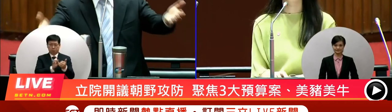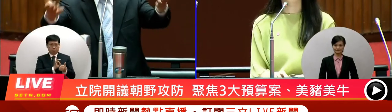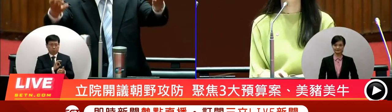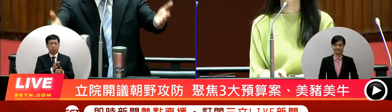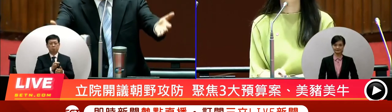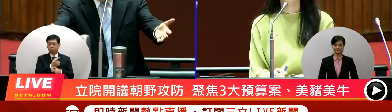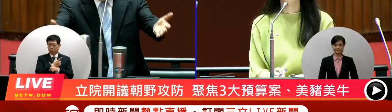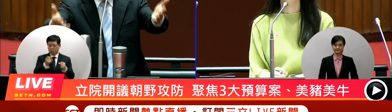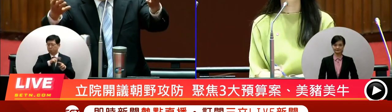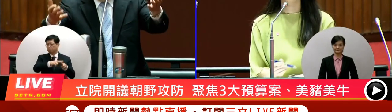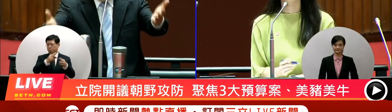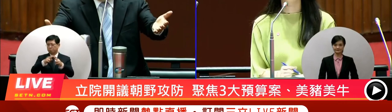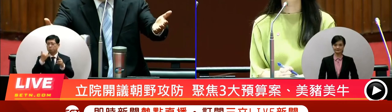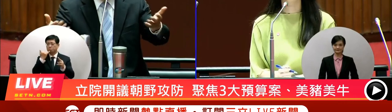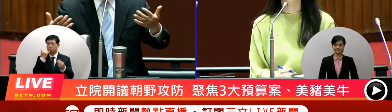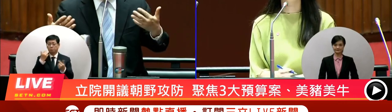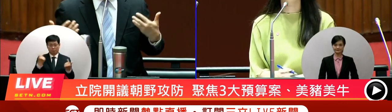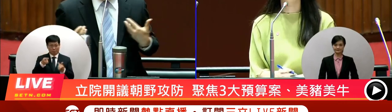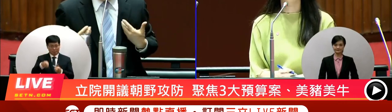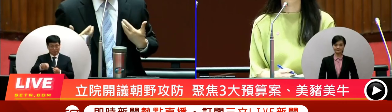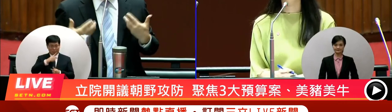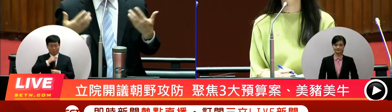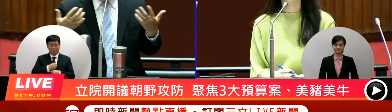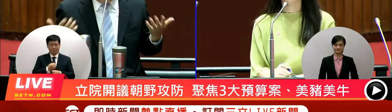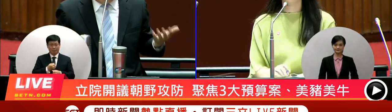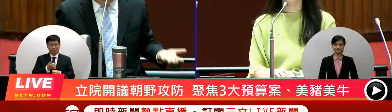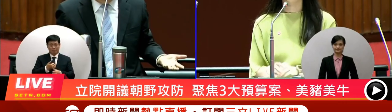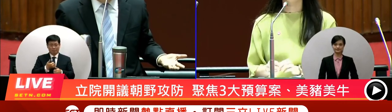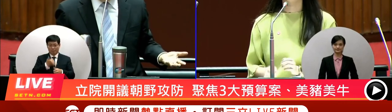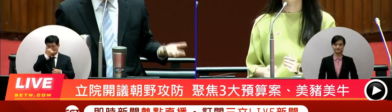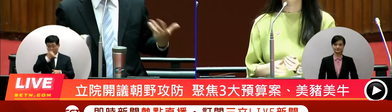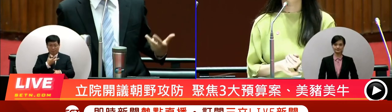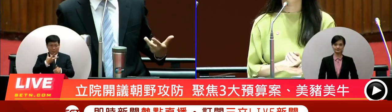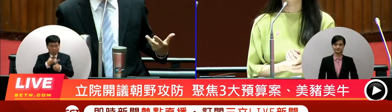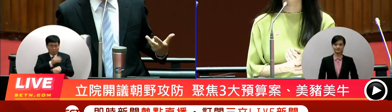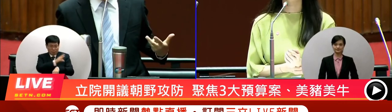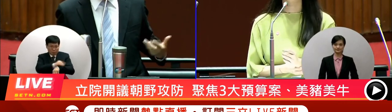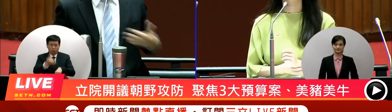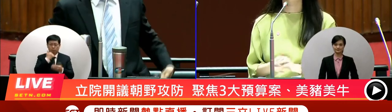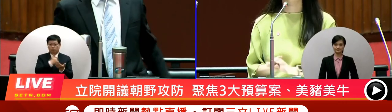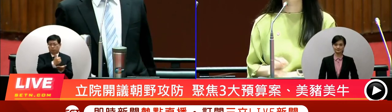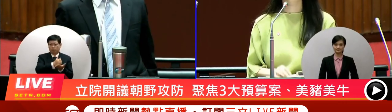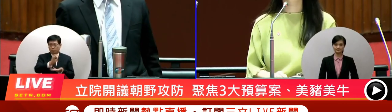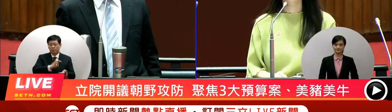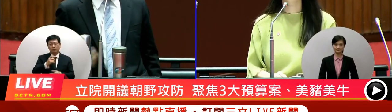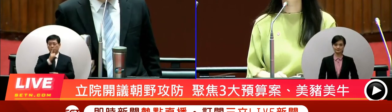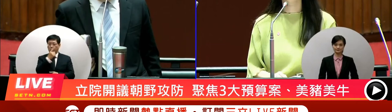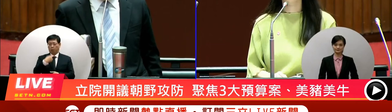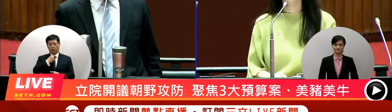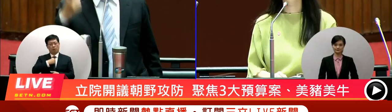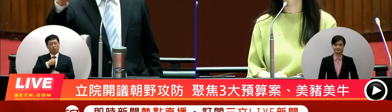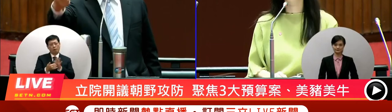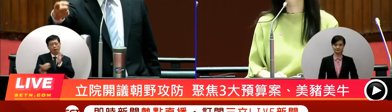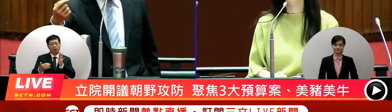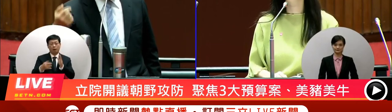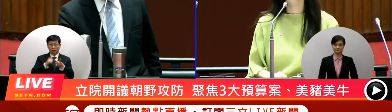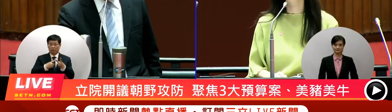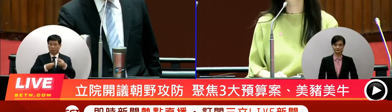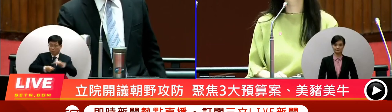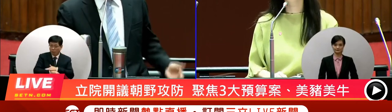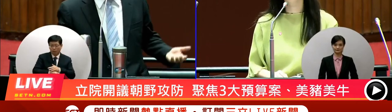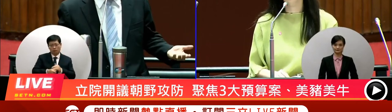都开放含莱克多巴胺的美猪进口，啊，只有我们台湾不要，啊，又要想加